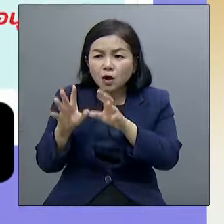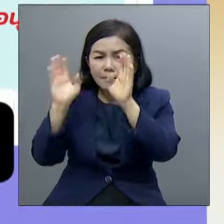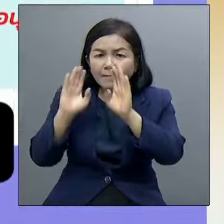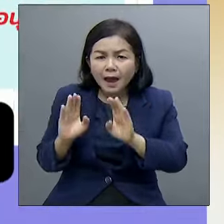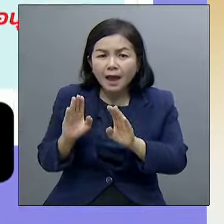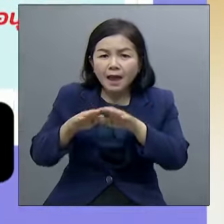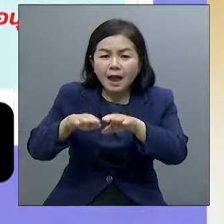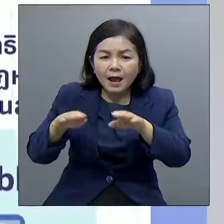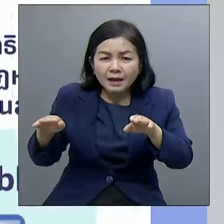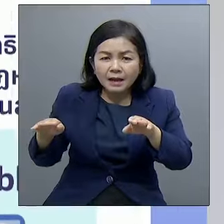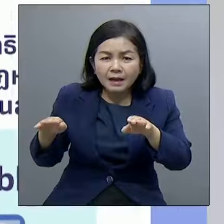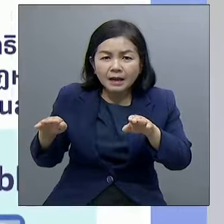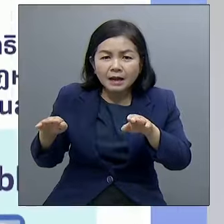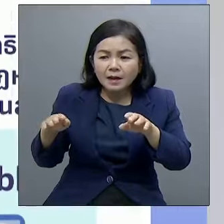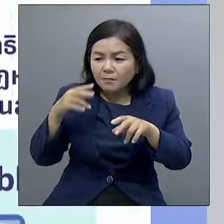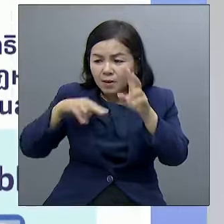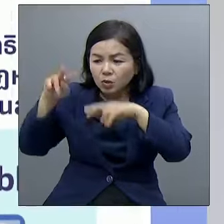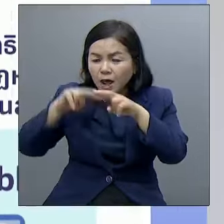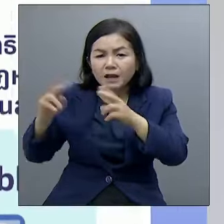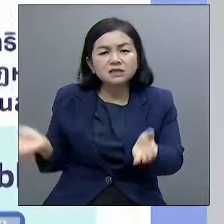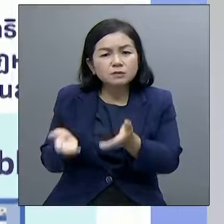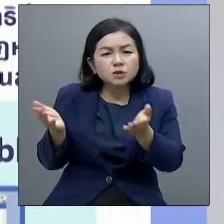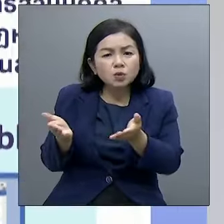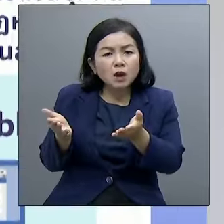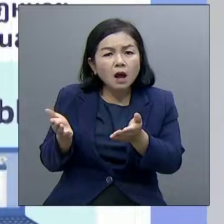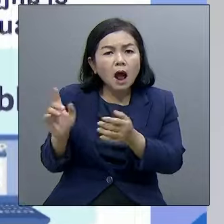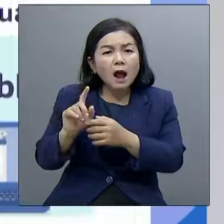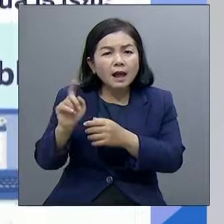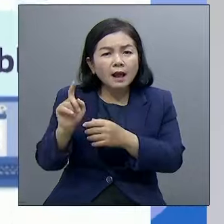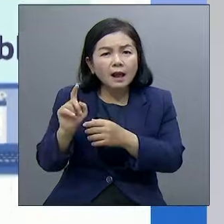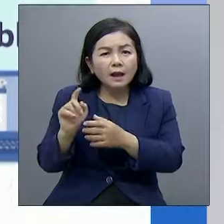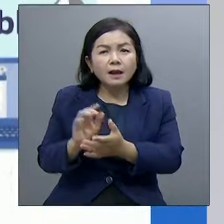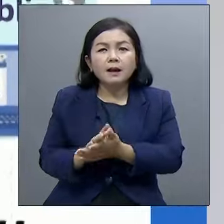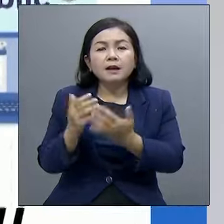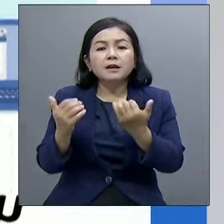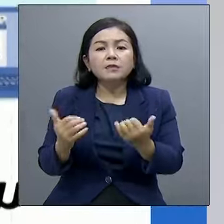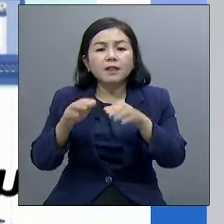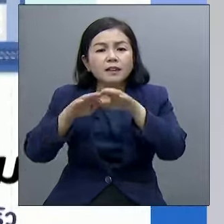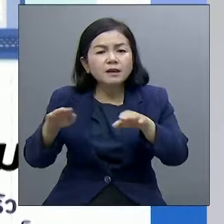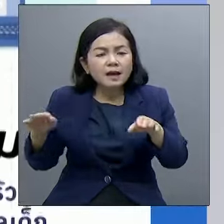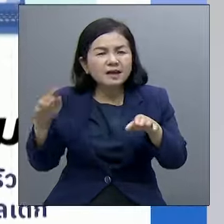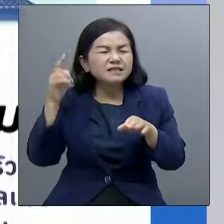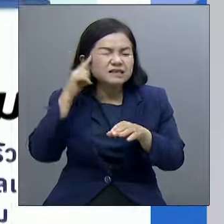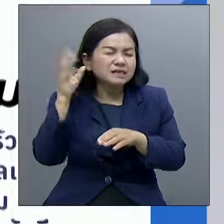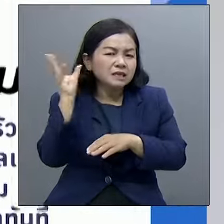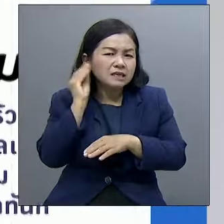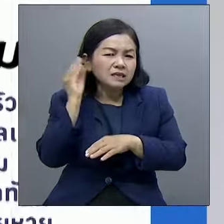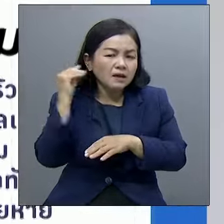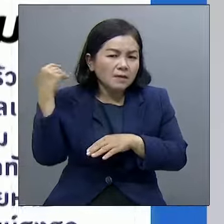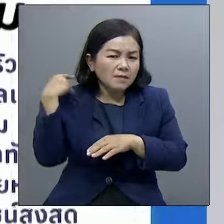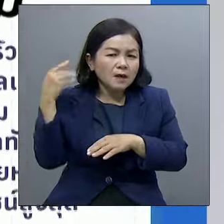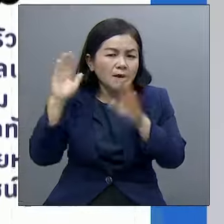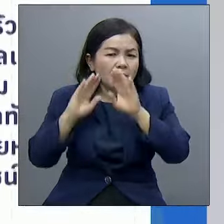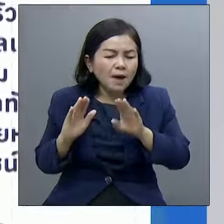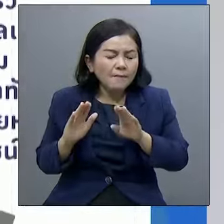ให้เด็กไปเคลียร ์ ก็แปลว่าไปสนับสนุน มันไม่ได้สนับสนุนครับจริงๆเรื่องนี้หลายคนอาจจะเคยได้ยินเขาเรียกว่าเป็น innocent